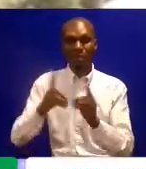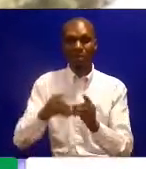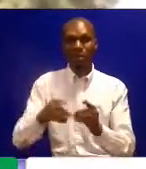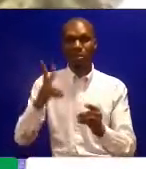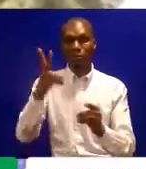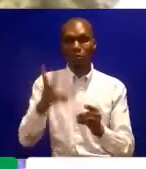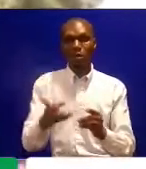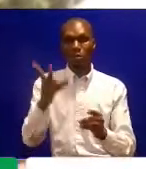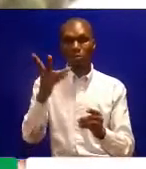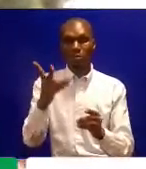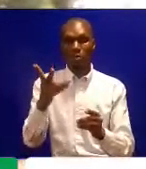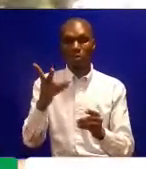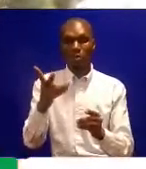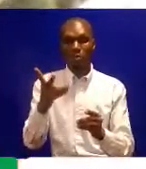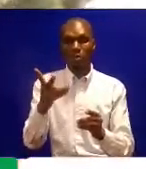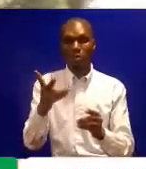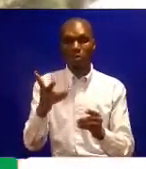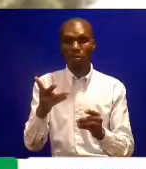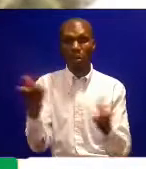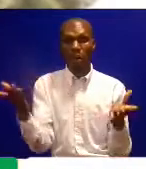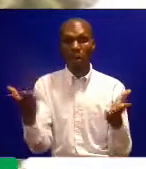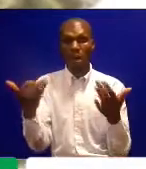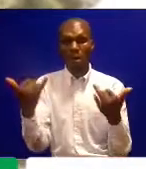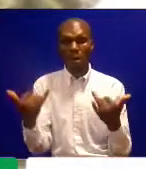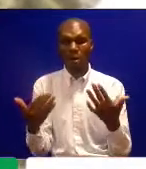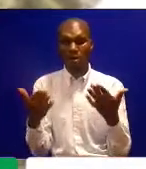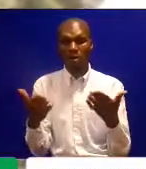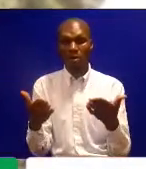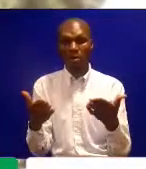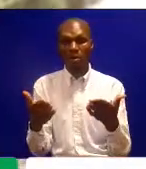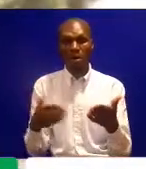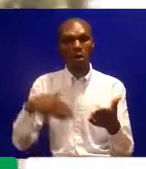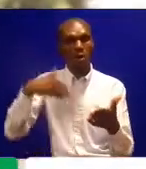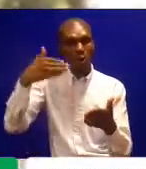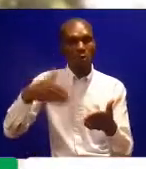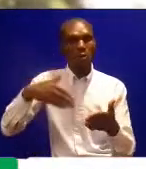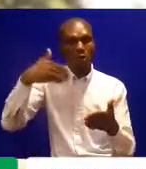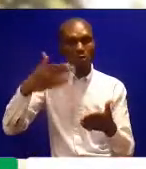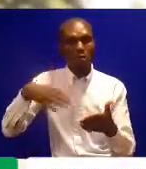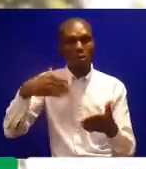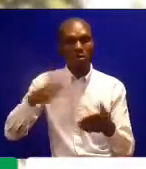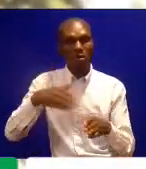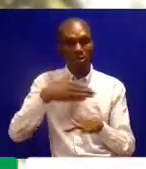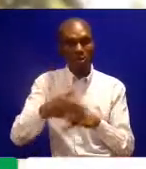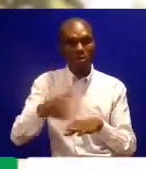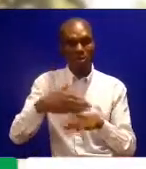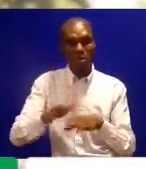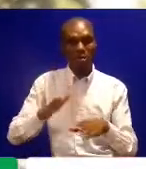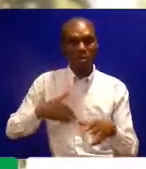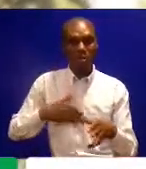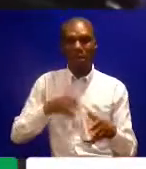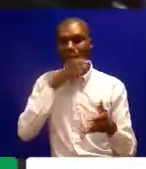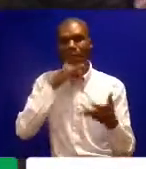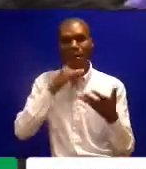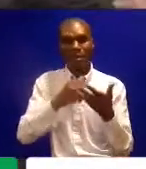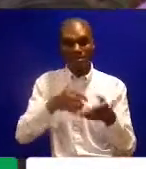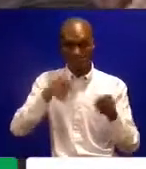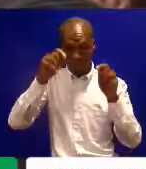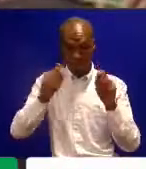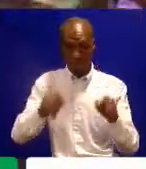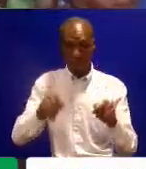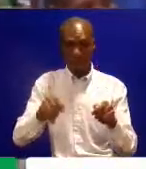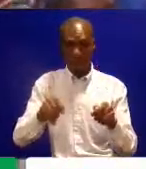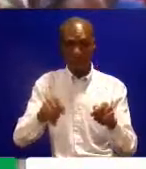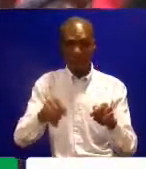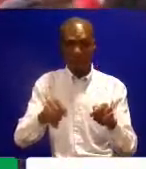na inye Yase na veide Ngo yotuguta Ngo tuguta monika ya neno mocho korona Siri tukuri arero